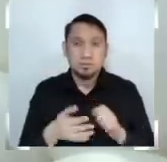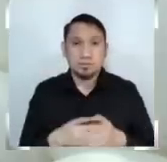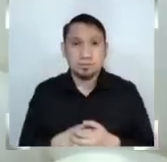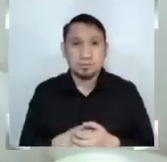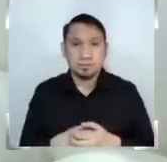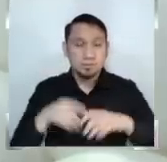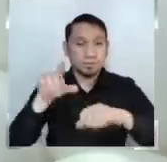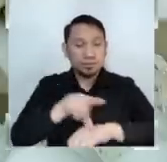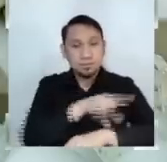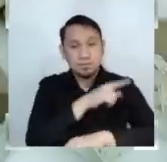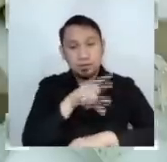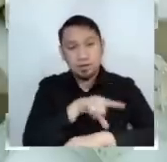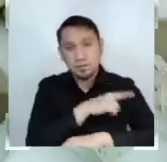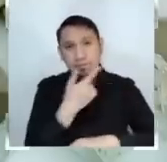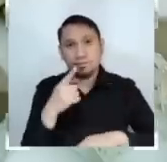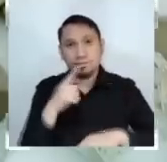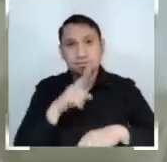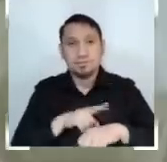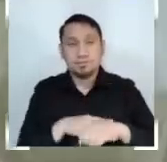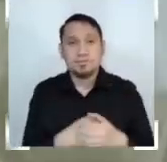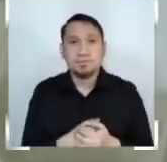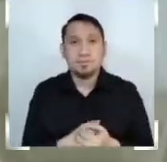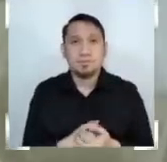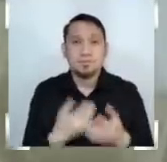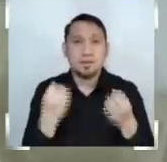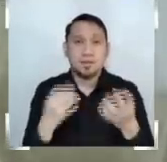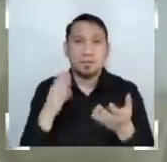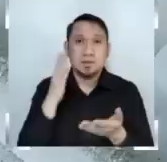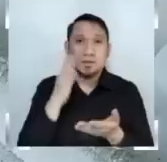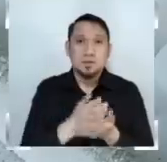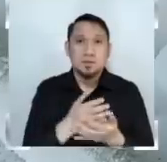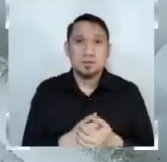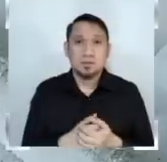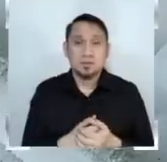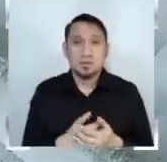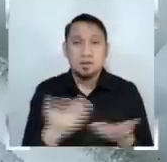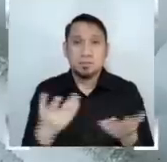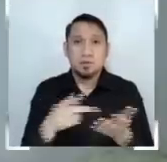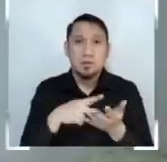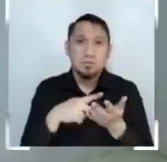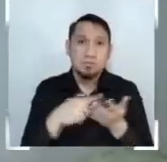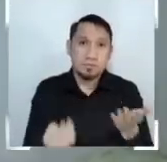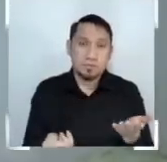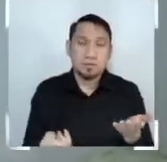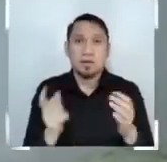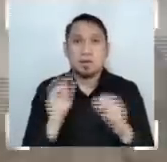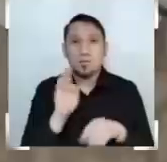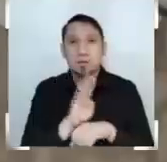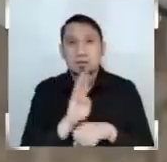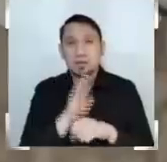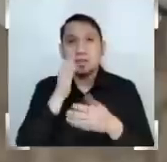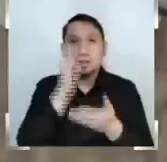egg industry loge, marami nang tumigil. Ganun naman yan, pag naluloge, itigil o magbabawas para